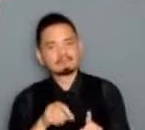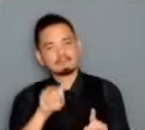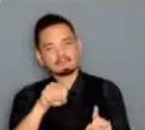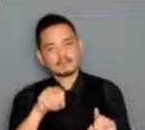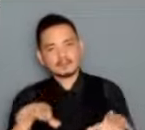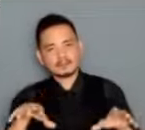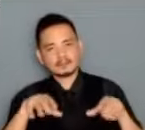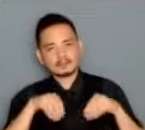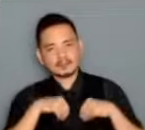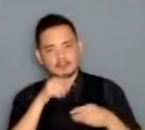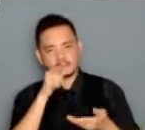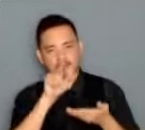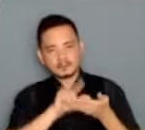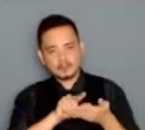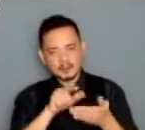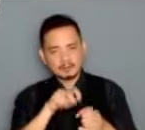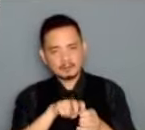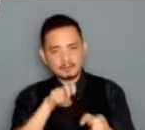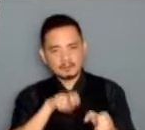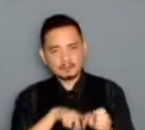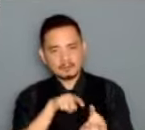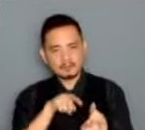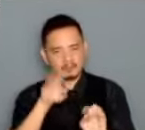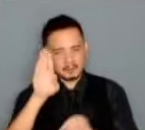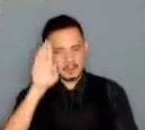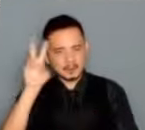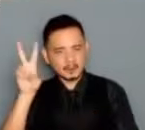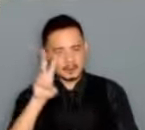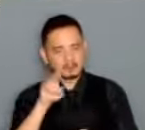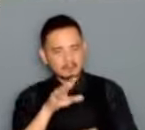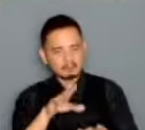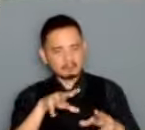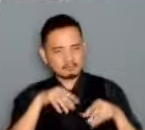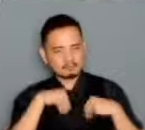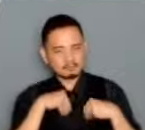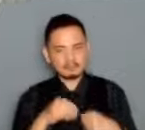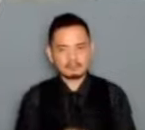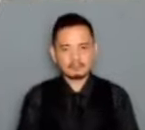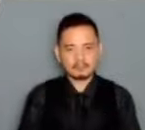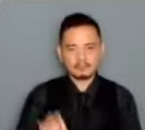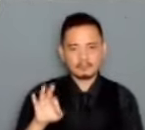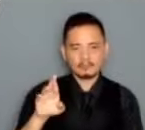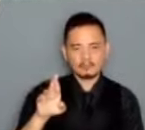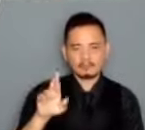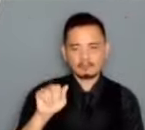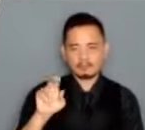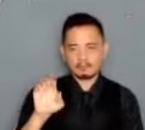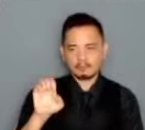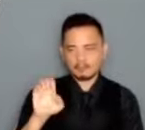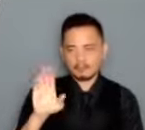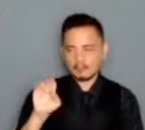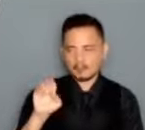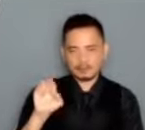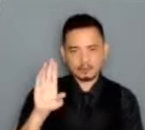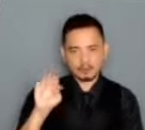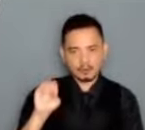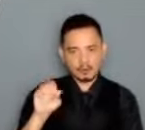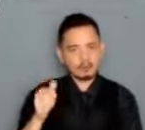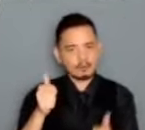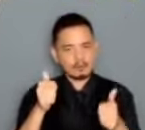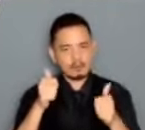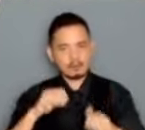Sara. Si ACT Teachers Party List Representative Franz Castro ikinatuwa ang pagbibitiw ng bise. Sana lang daw ay maaga niya